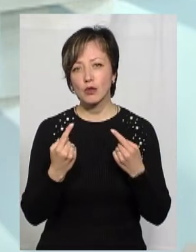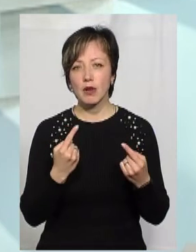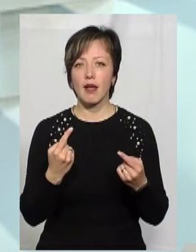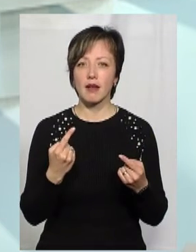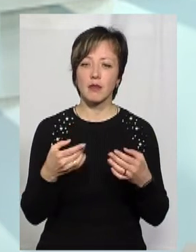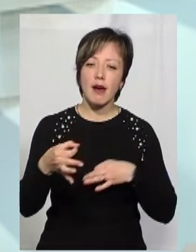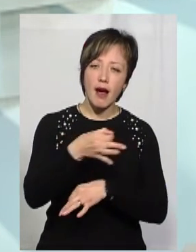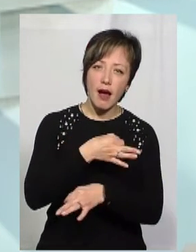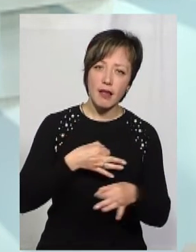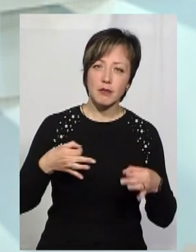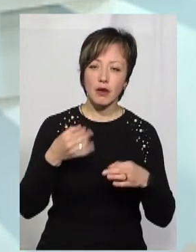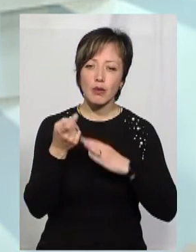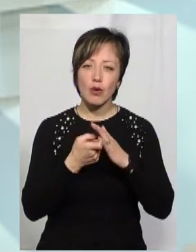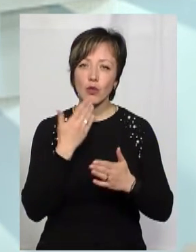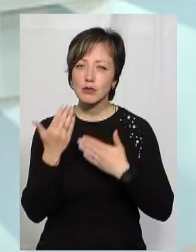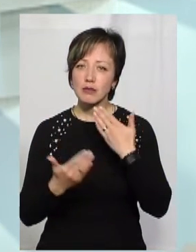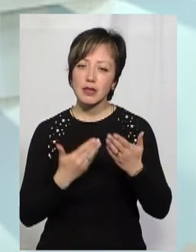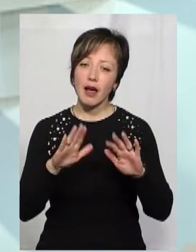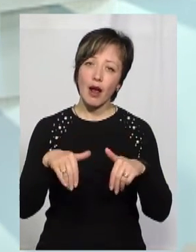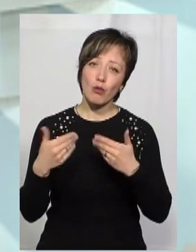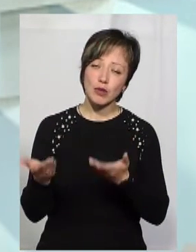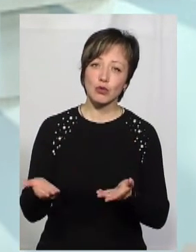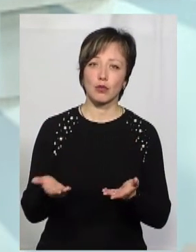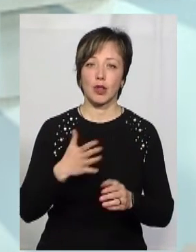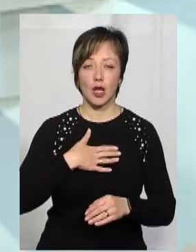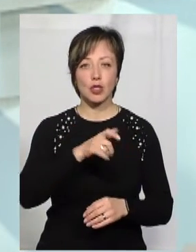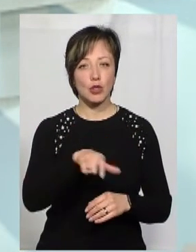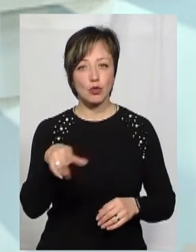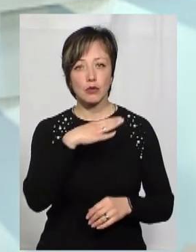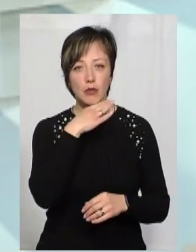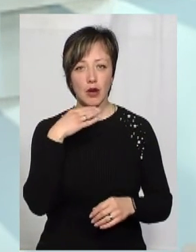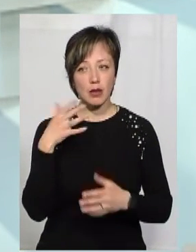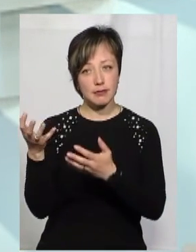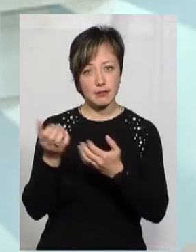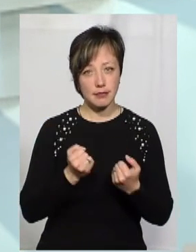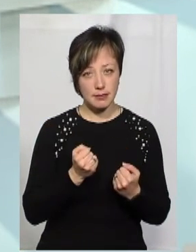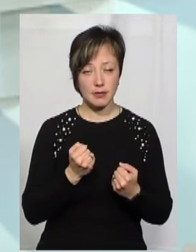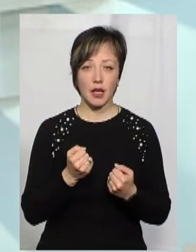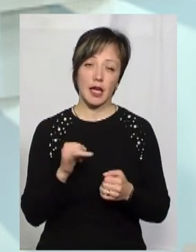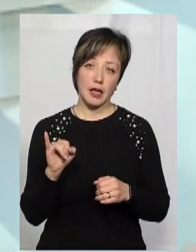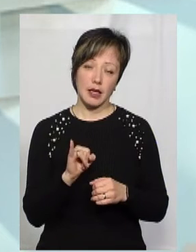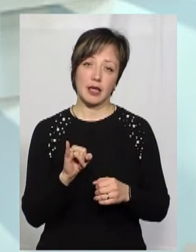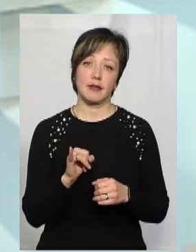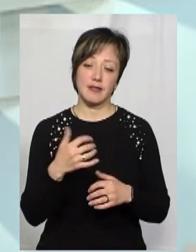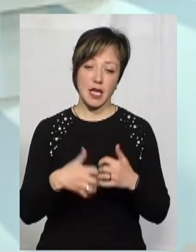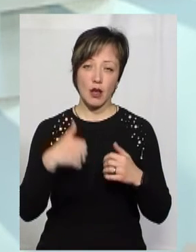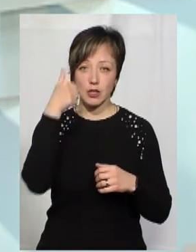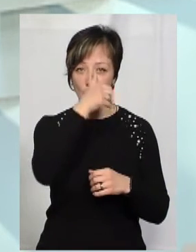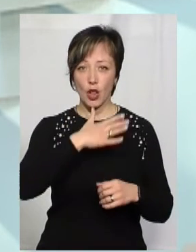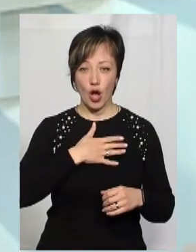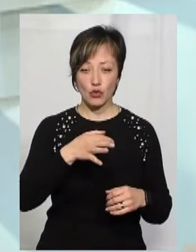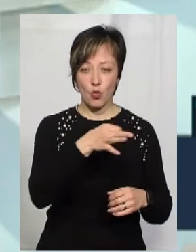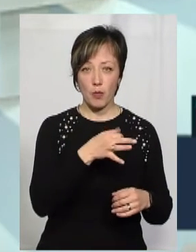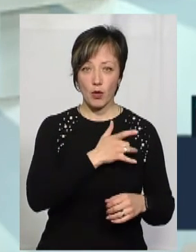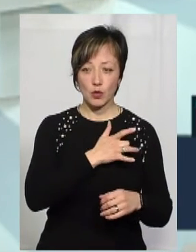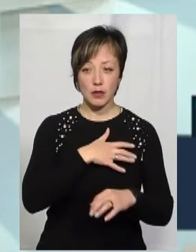розмовляємо, радимося, питаємося, розпитуємося, рекомендуємо. Наші люди багато беруть звідти. Ну і в середньому за рік з нашої